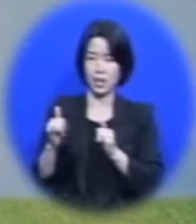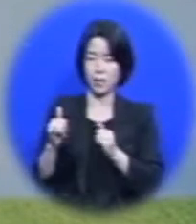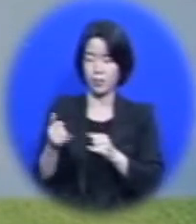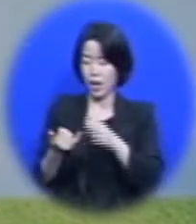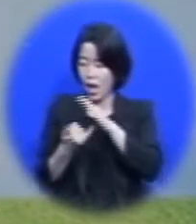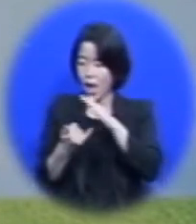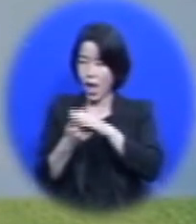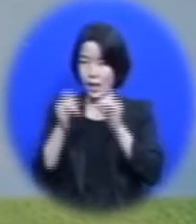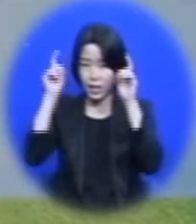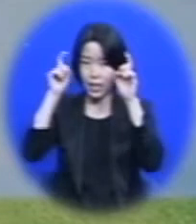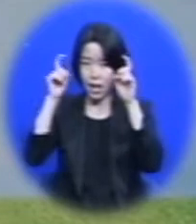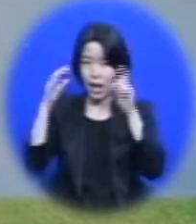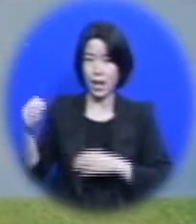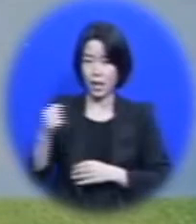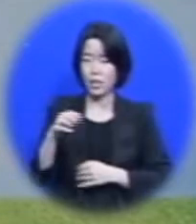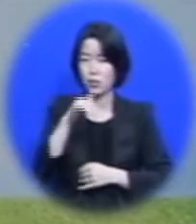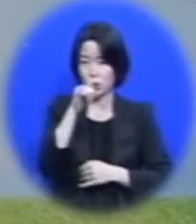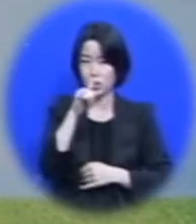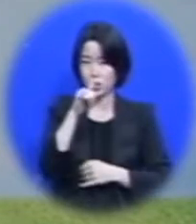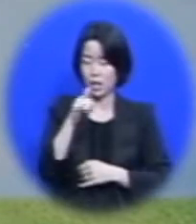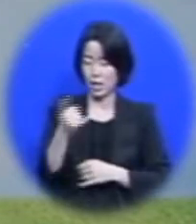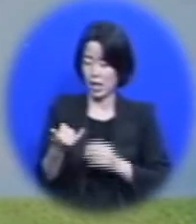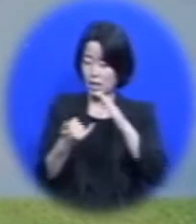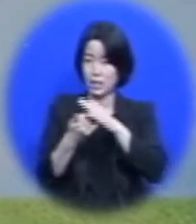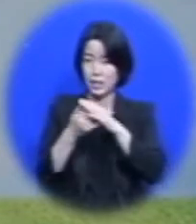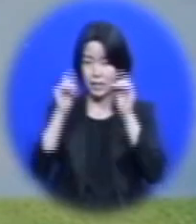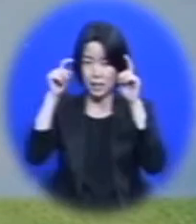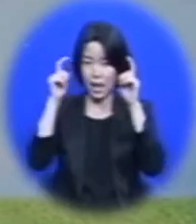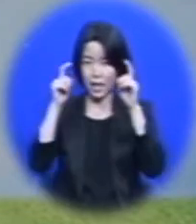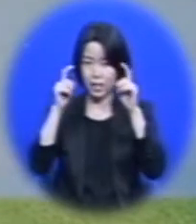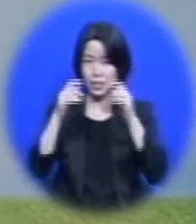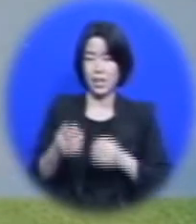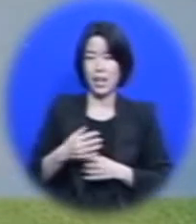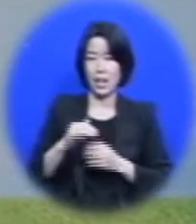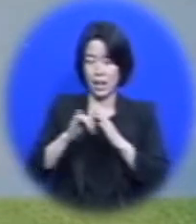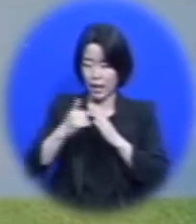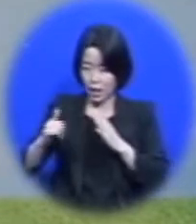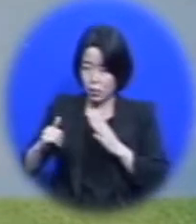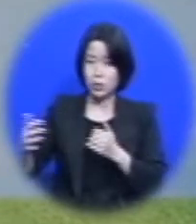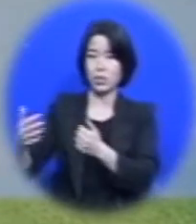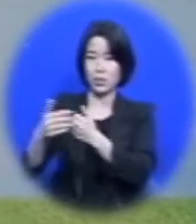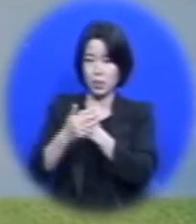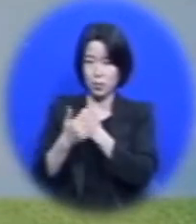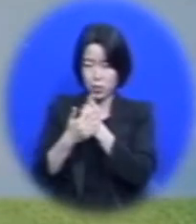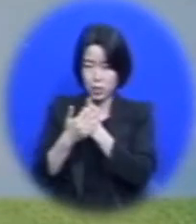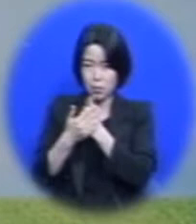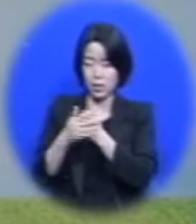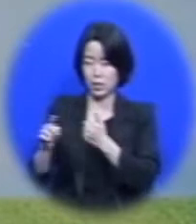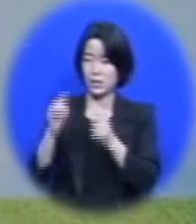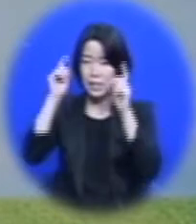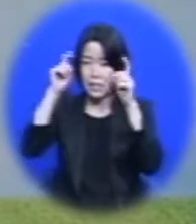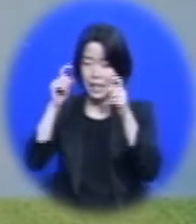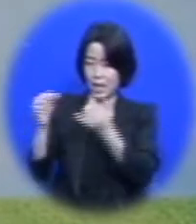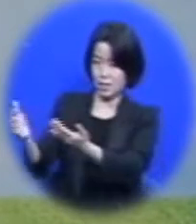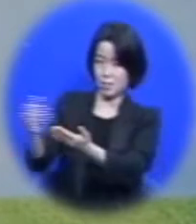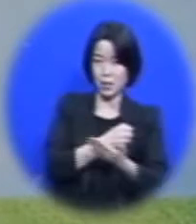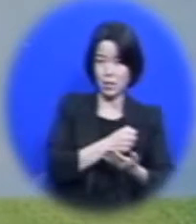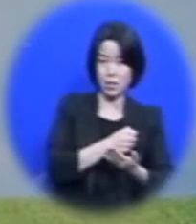두고 있는 그 사람 그 양을 딸처럼 여기고 기르는 그 사람의 양을 뺏어다가 손님 대접하는